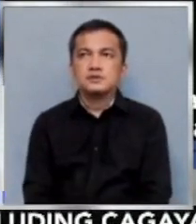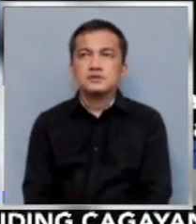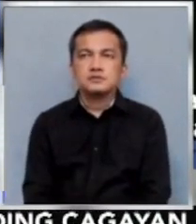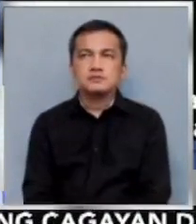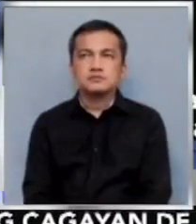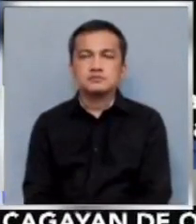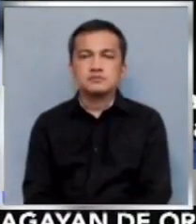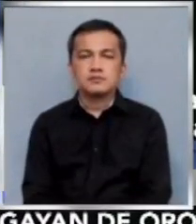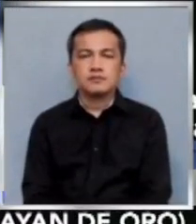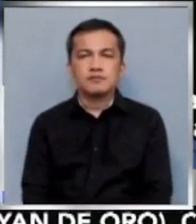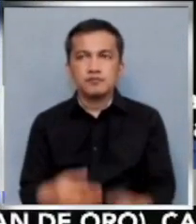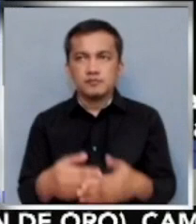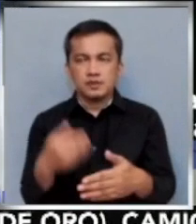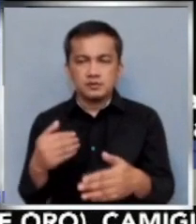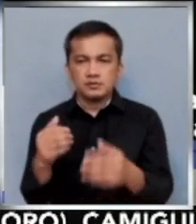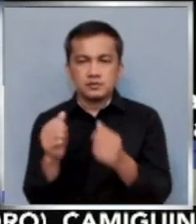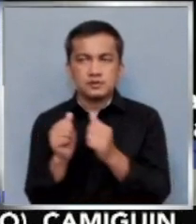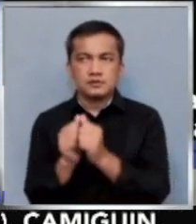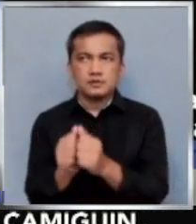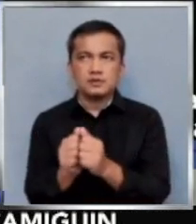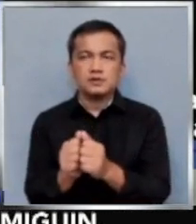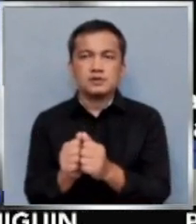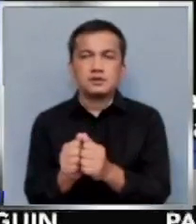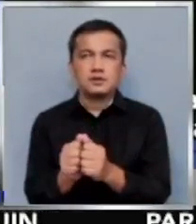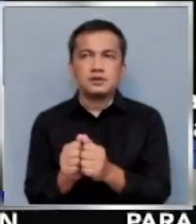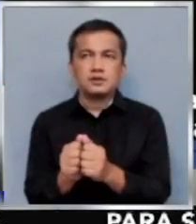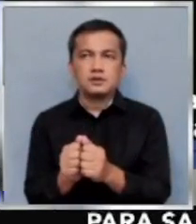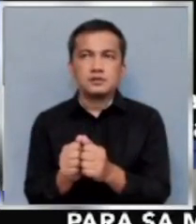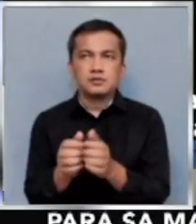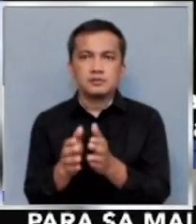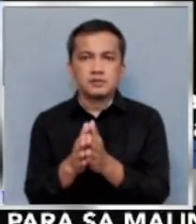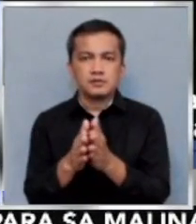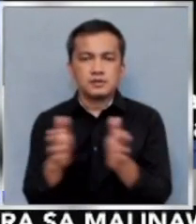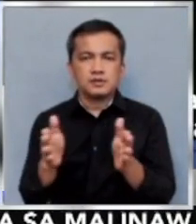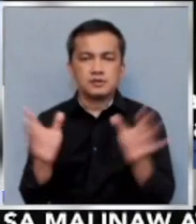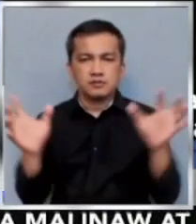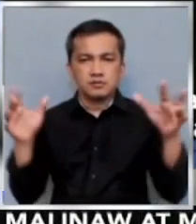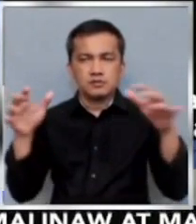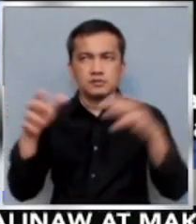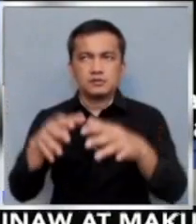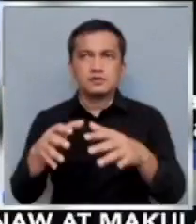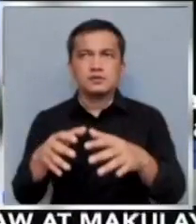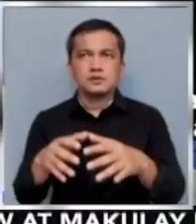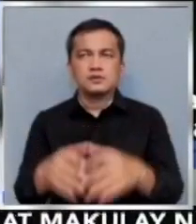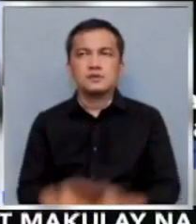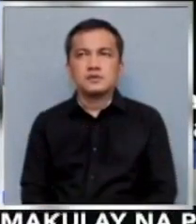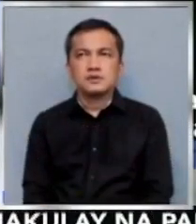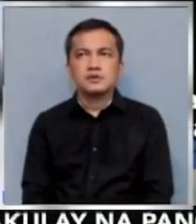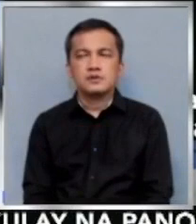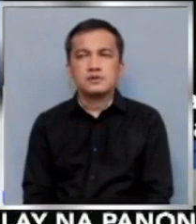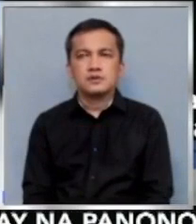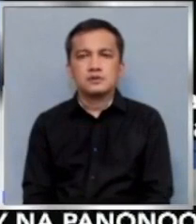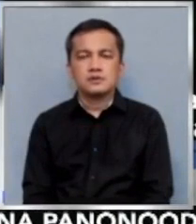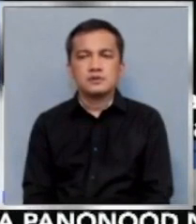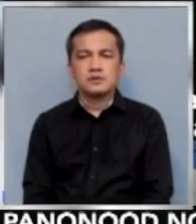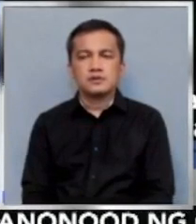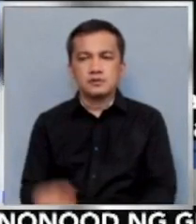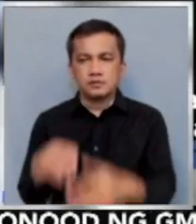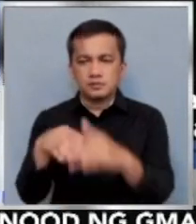bago makasama sa malawakang pagtitipon-tipon o papasukin